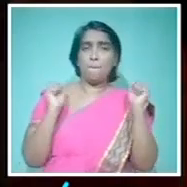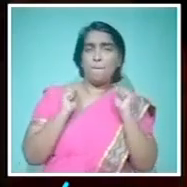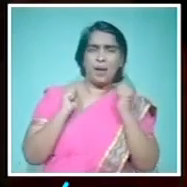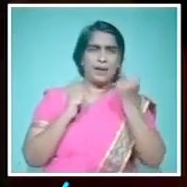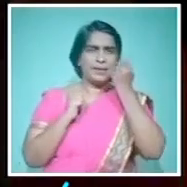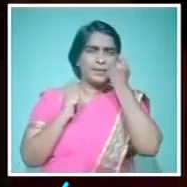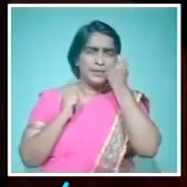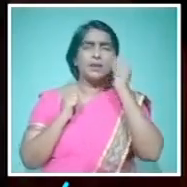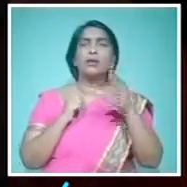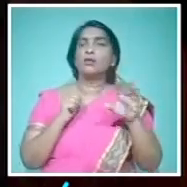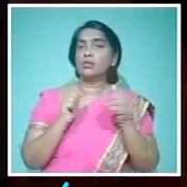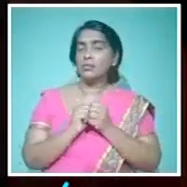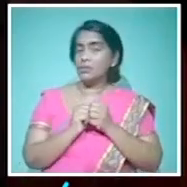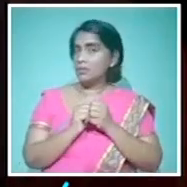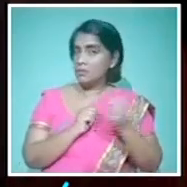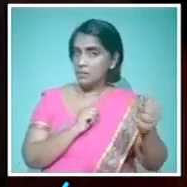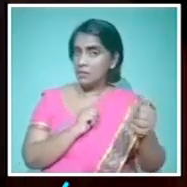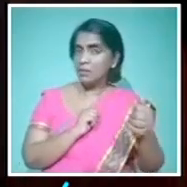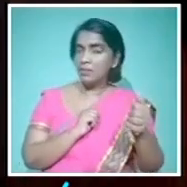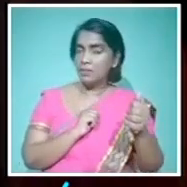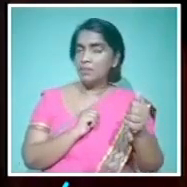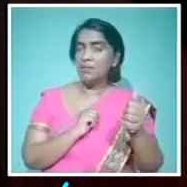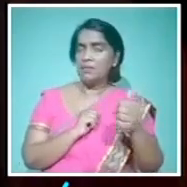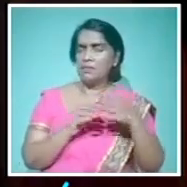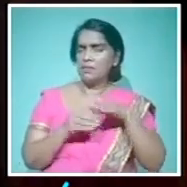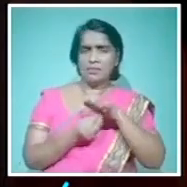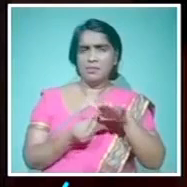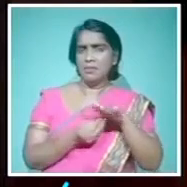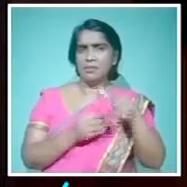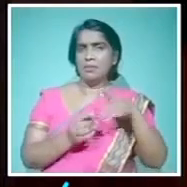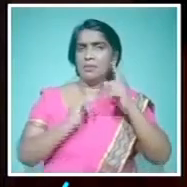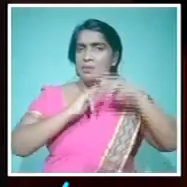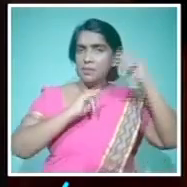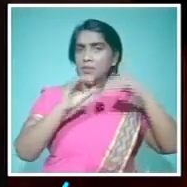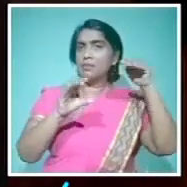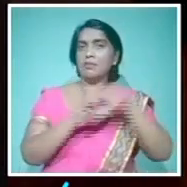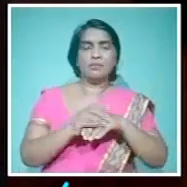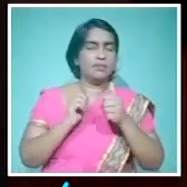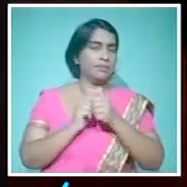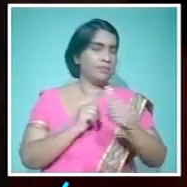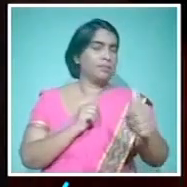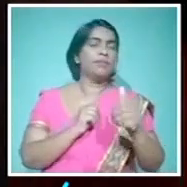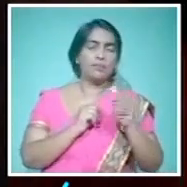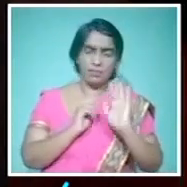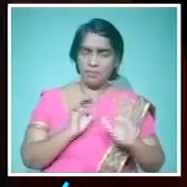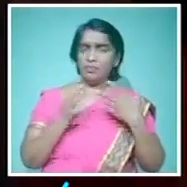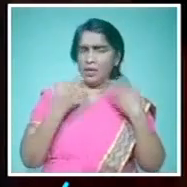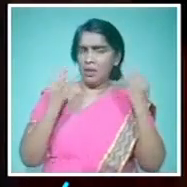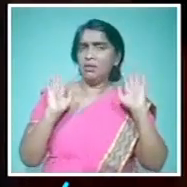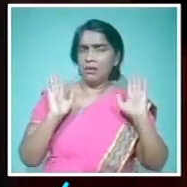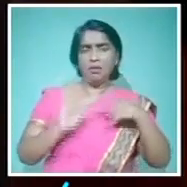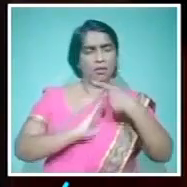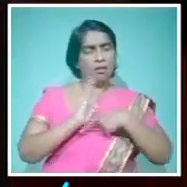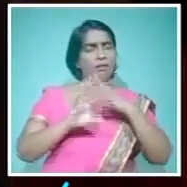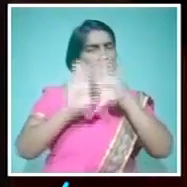सेकेंड तोरव मे कटियुत्त करन्न पशुबिमा विश्वविद्यालय तुल क्रियात्मक वेंट ओने रटे पोदु